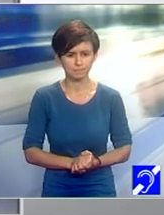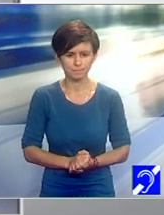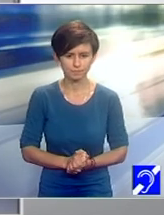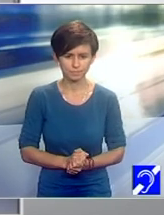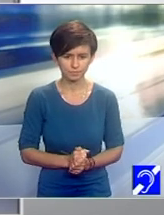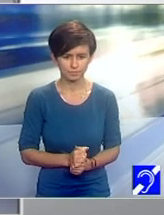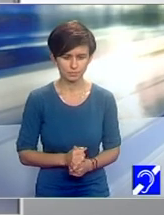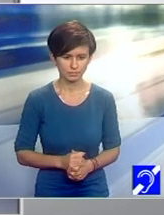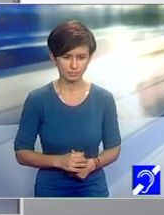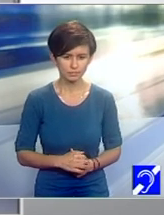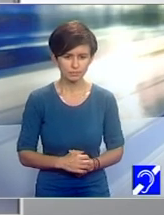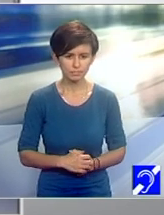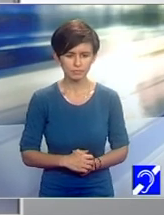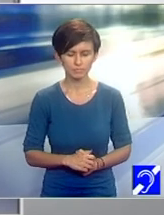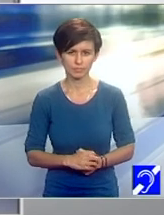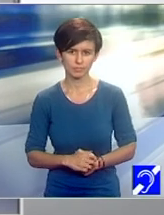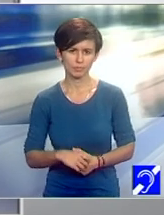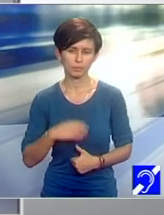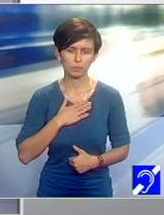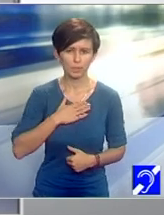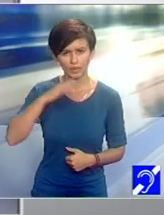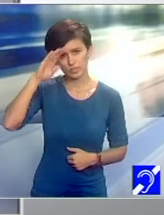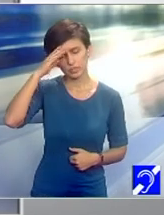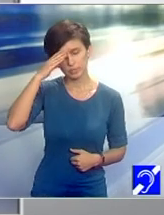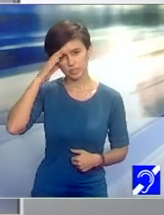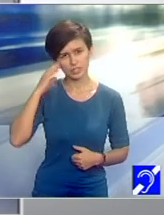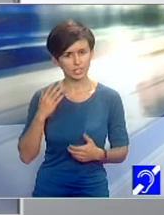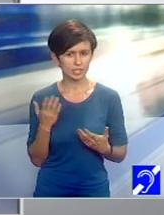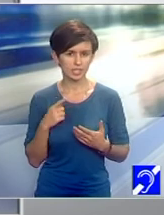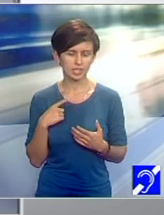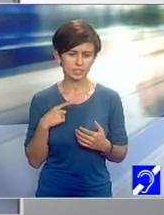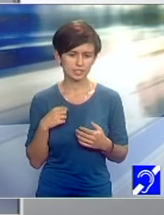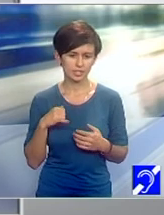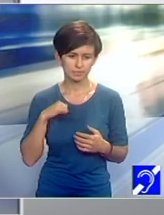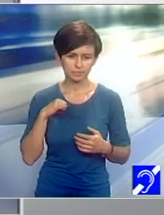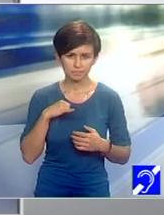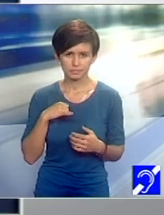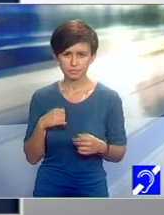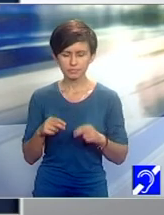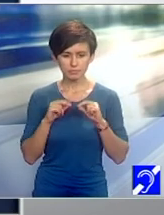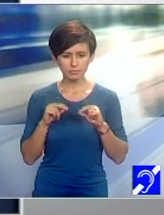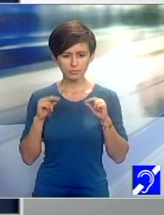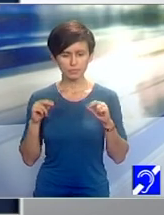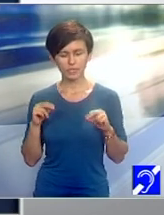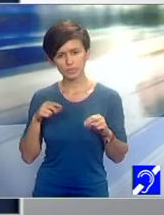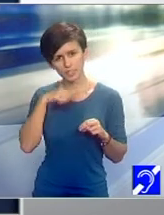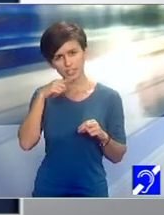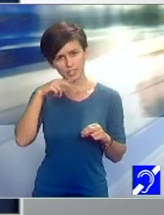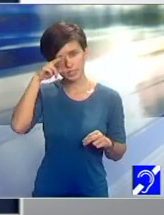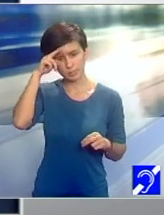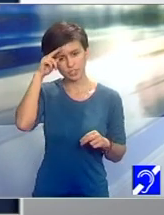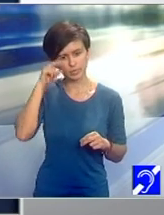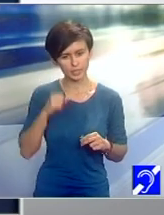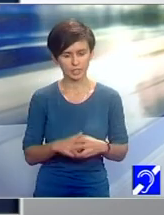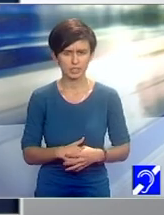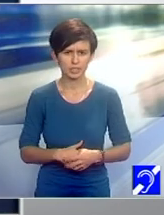masterat care se axează pe didactica limbii germane pentru cei care sunt interesați să aprofundeze astfel de studii. Structura sau, cum spuneai